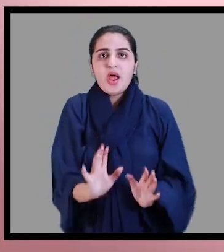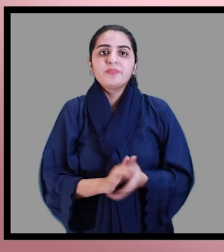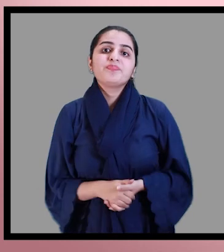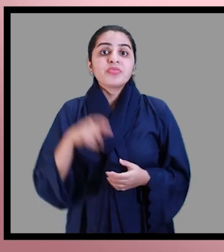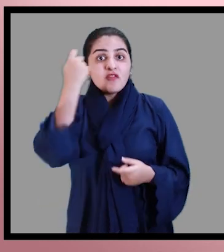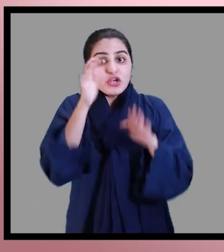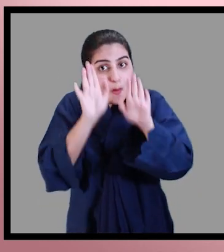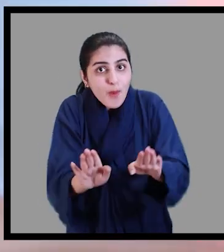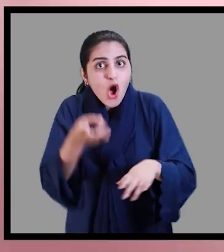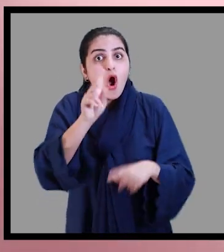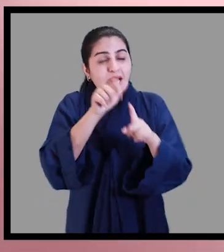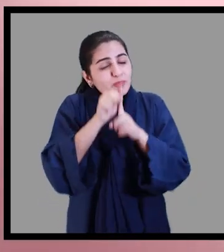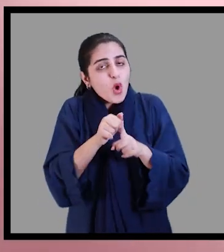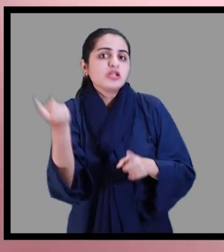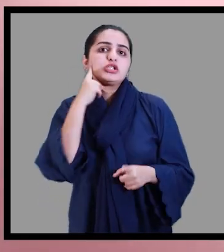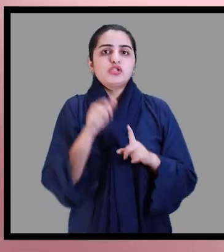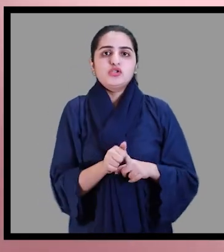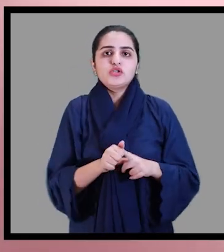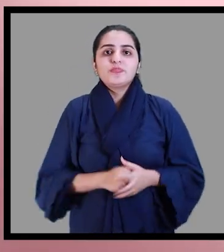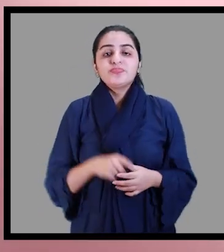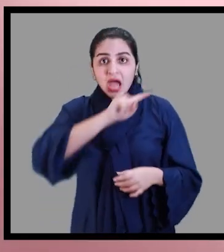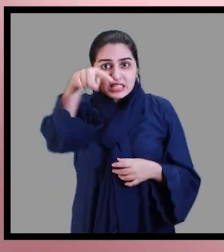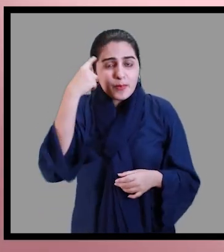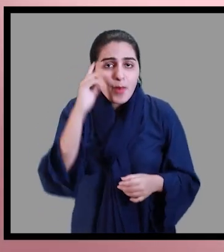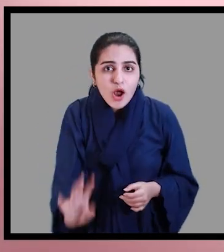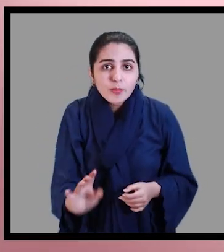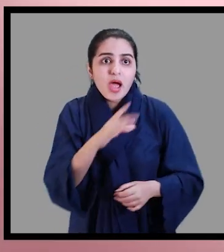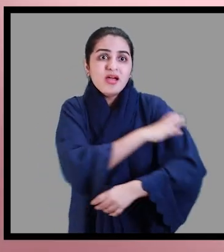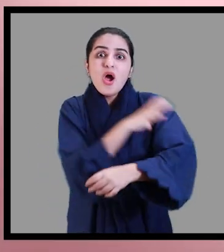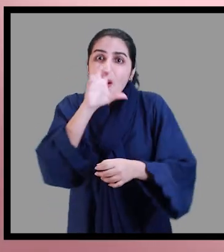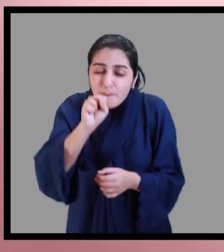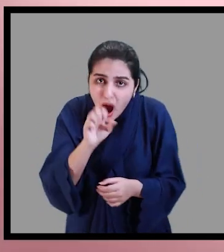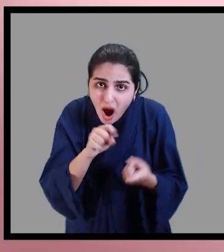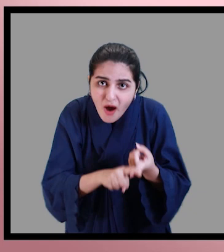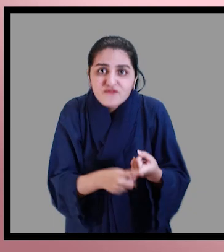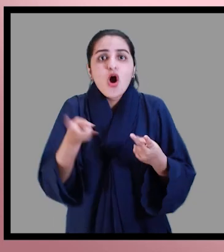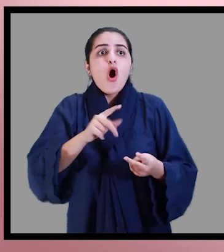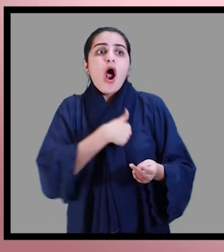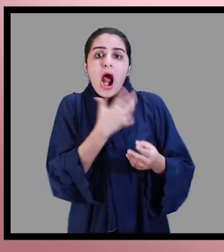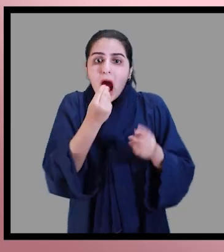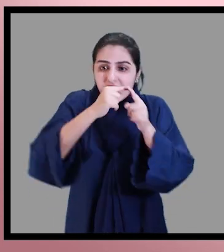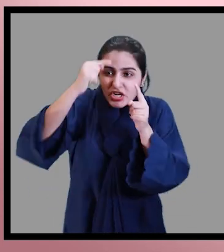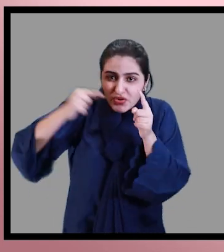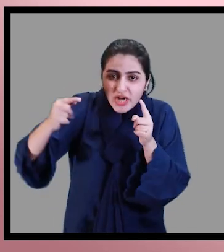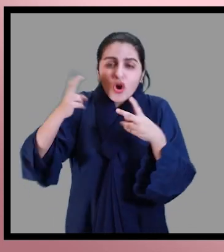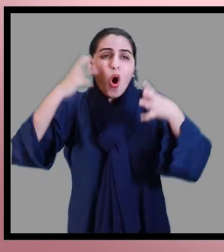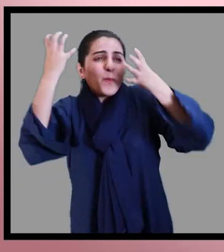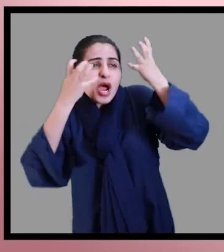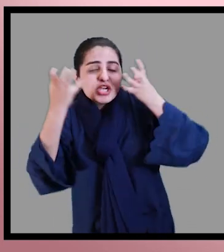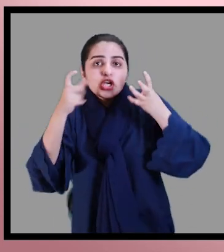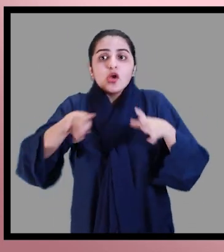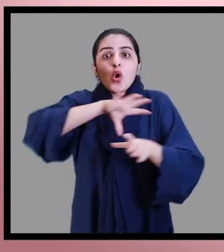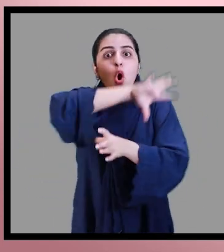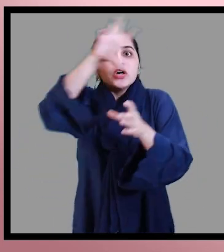और एक इम्पॉर्टेंट बात सुन लें। क्या आप जानते हैं कि अब आप अपने वाइटल्स को, जिसमें शामिल है ब्लड प्रेशर, हार्ट रेट, स्ट्रेस लेवल्स